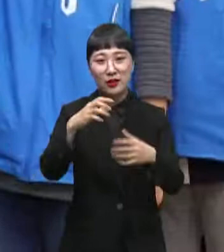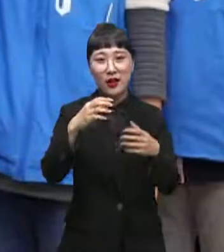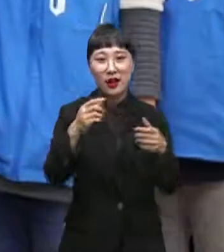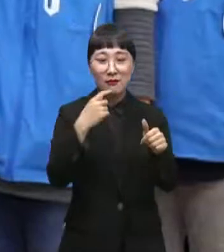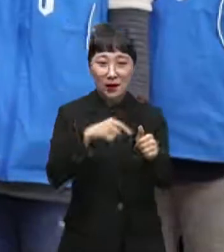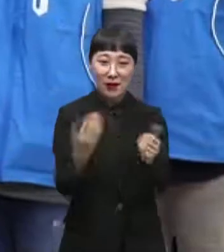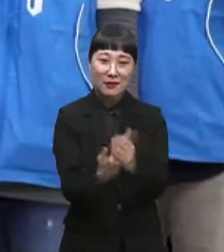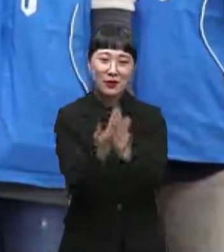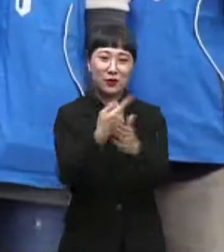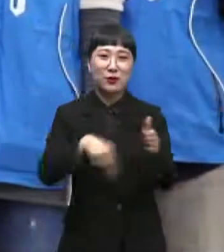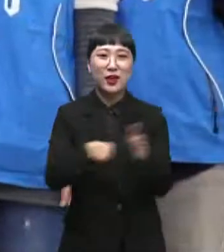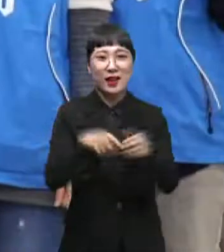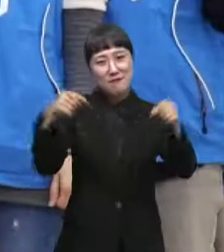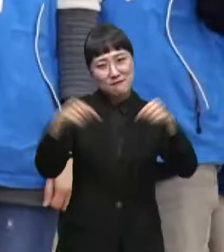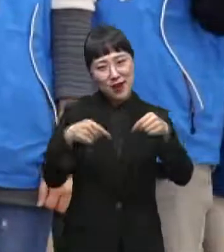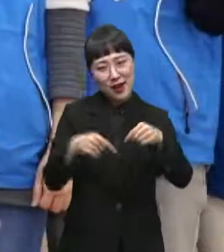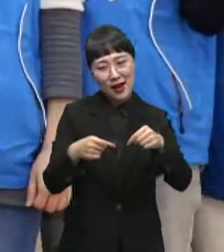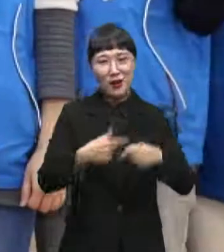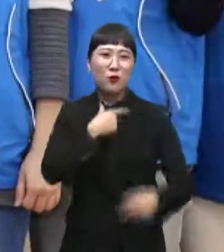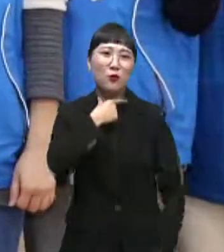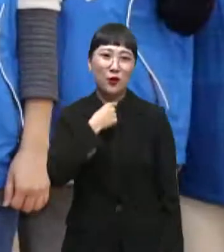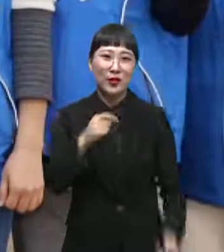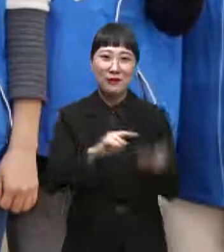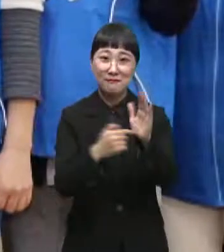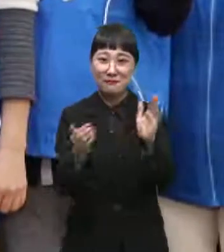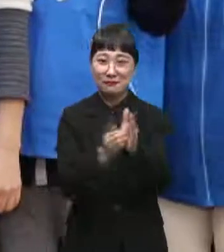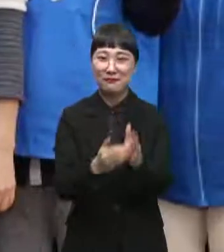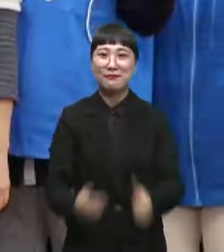마음으로 협상하고 타협하고 길을 희망한다고 밝혔습니다